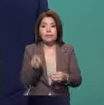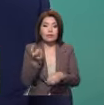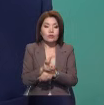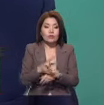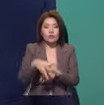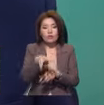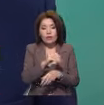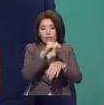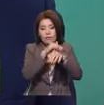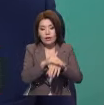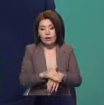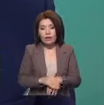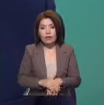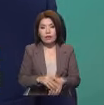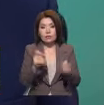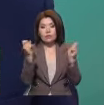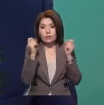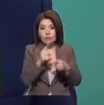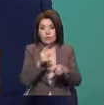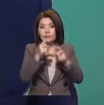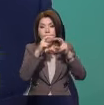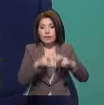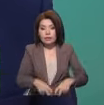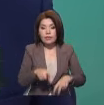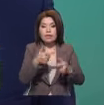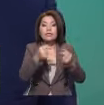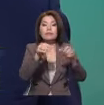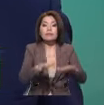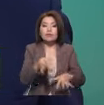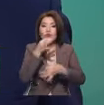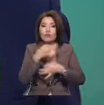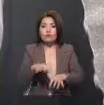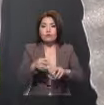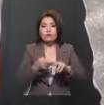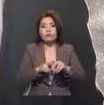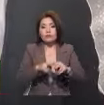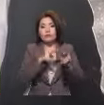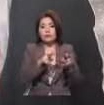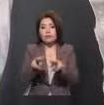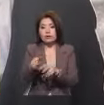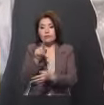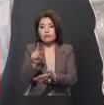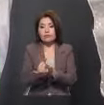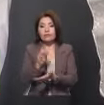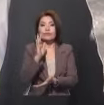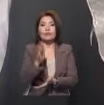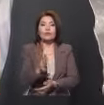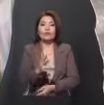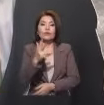жаңа фактілердің барлығын анықтаған. Олар қай жерде де болса да бұл мәселені бақылауда ұстайтын болады. 390 миллион